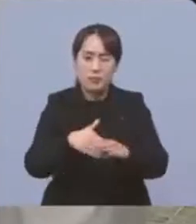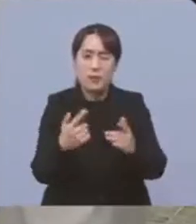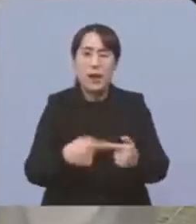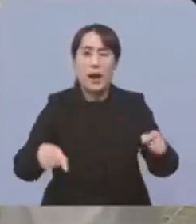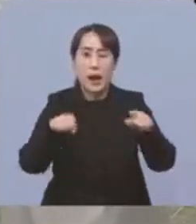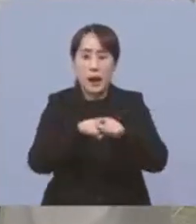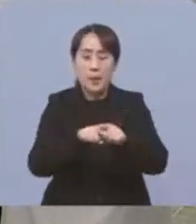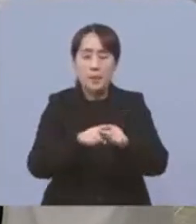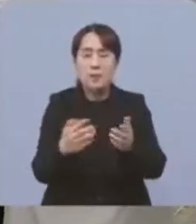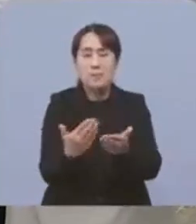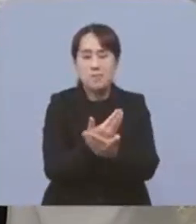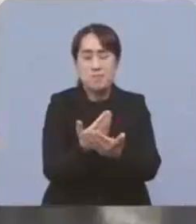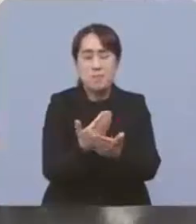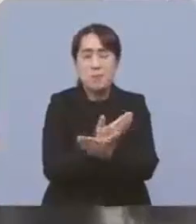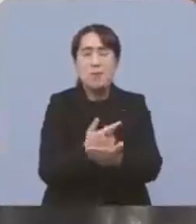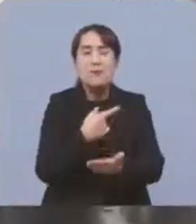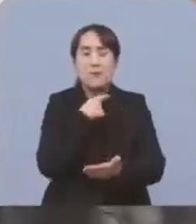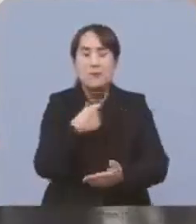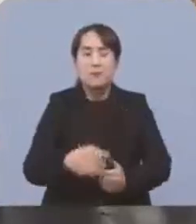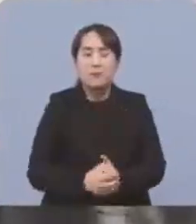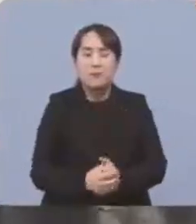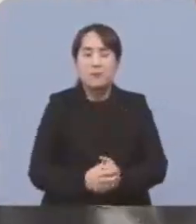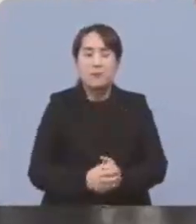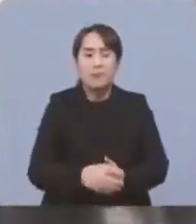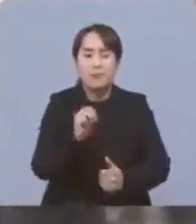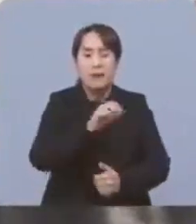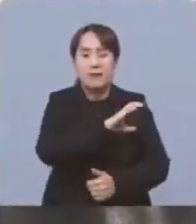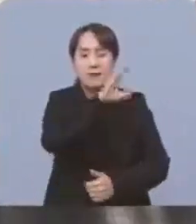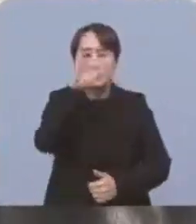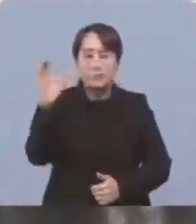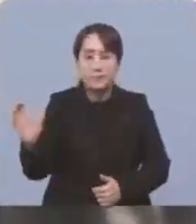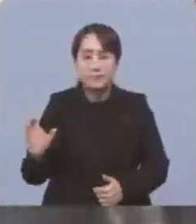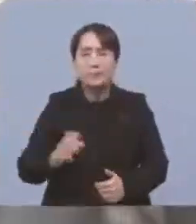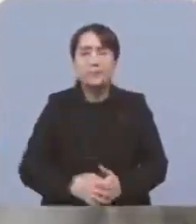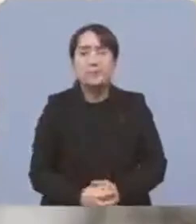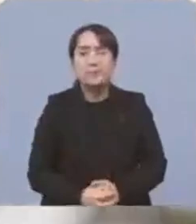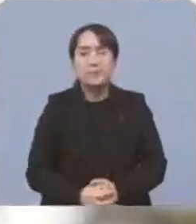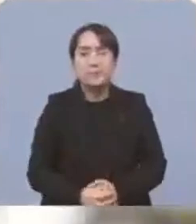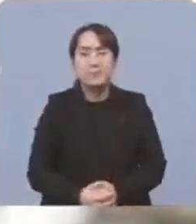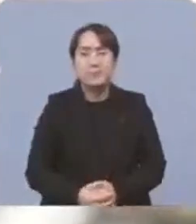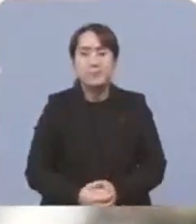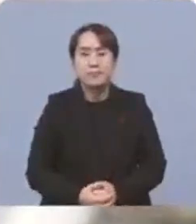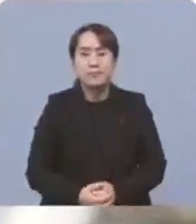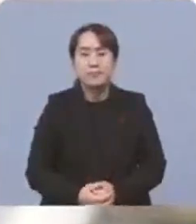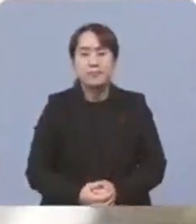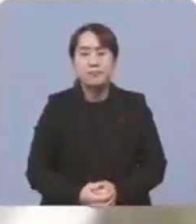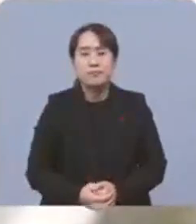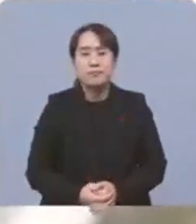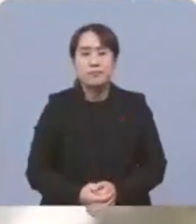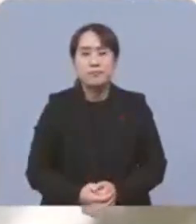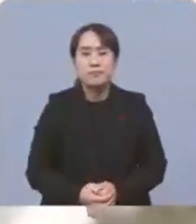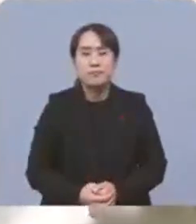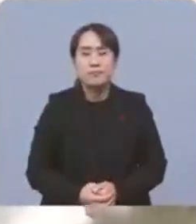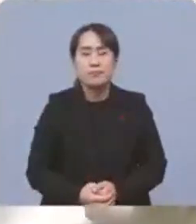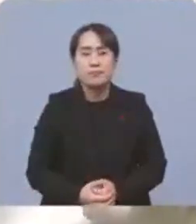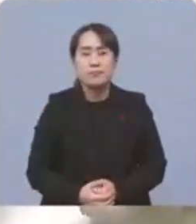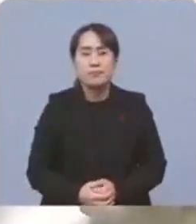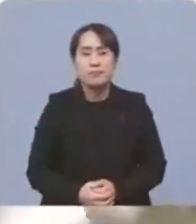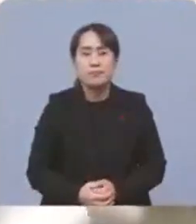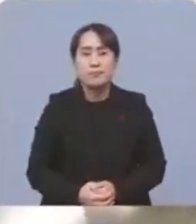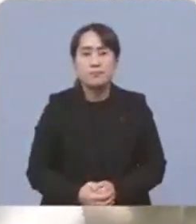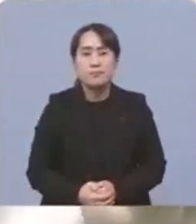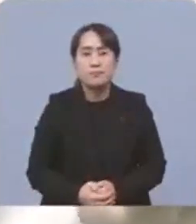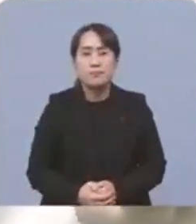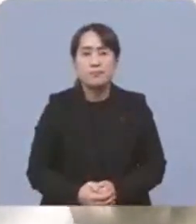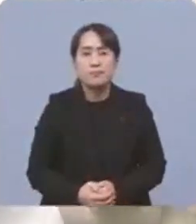공존하는 사회를 바라고 있습니다. KBS 뉴스 박미영입니다.